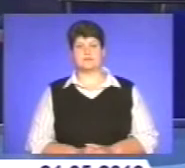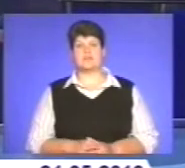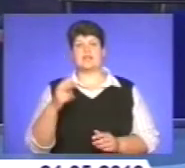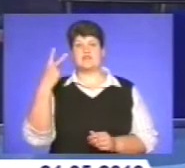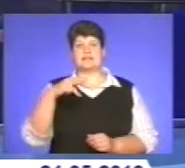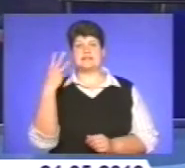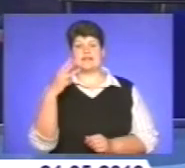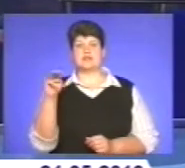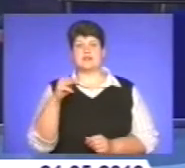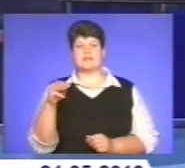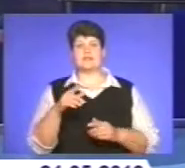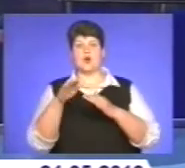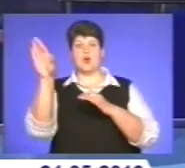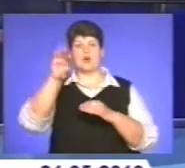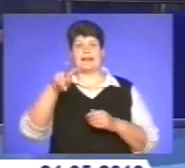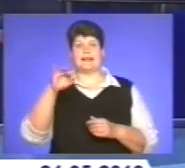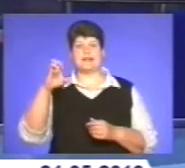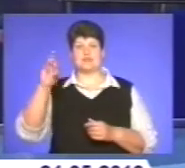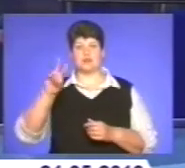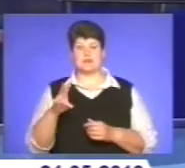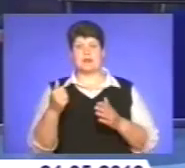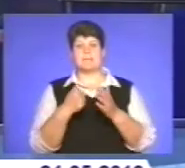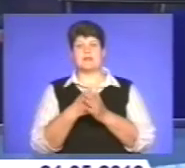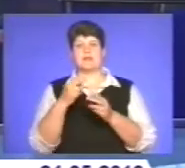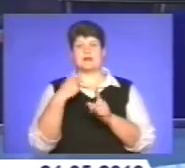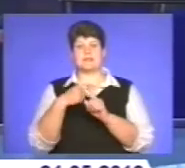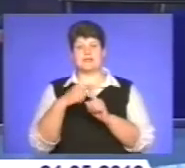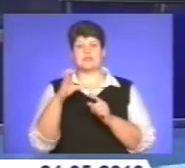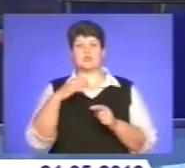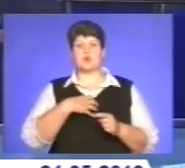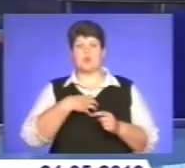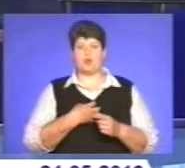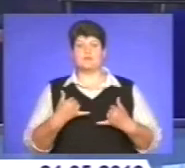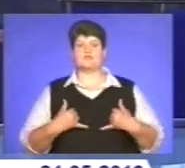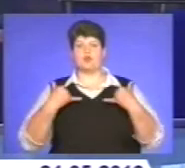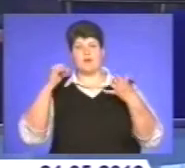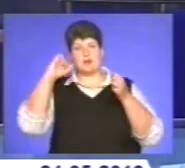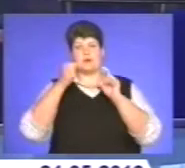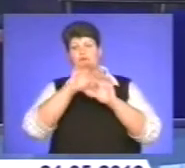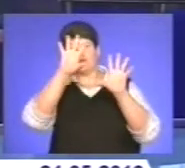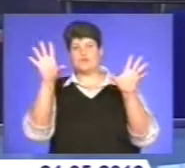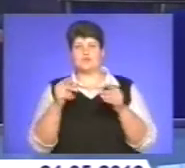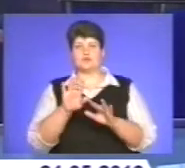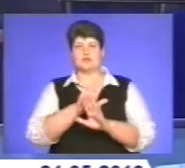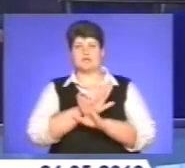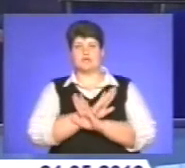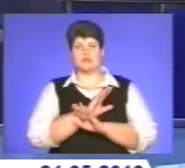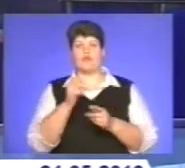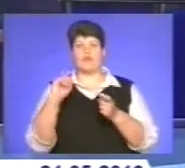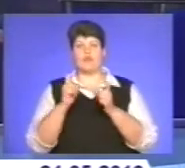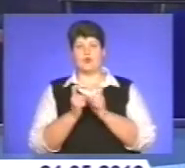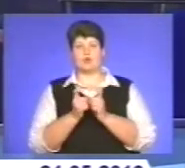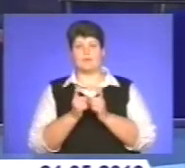23 травня на горі Лисоня, що в Бережанському районі, біля Хреста Скорботи і Слави, вшанували пам'ять усіх героїв, які загинули в бою.